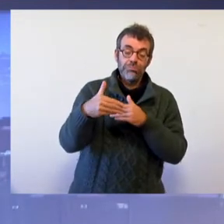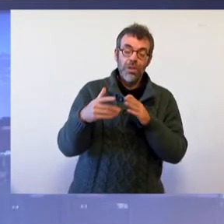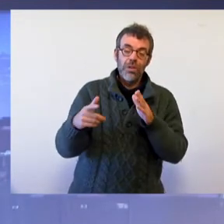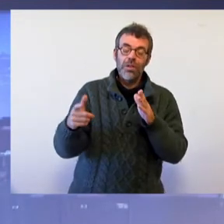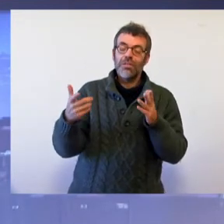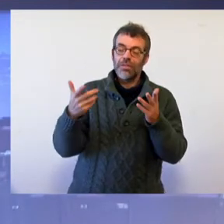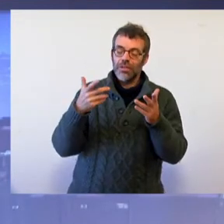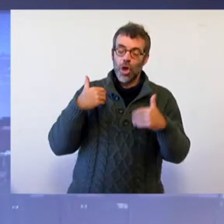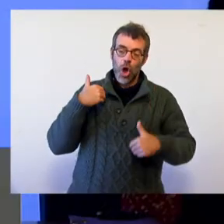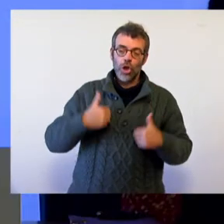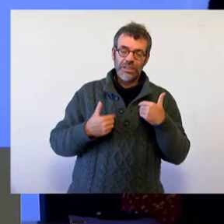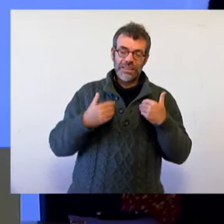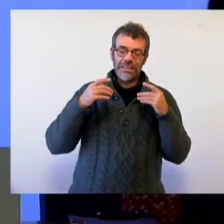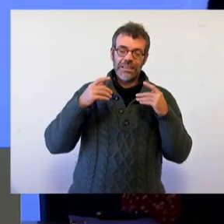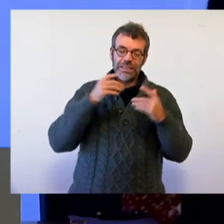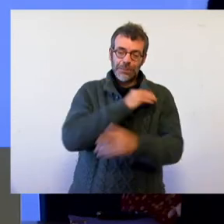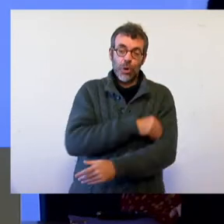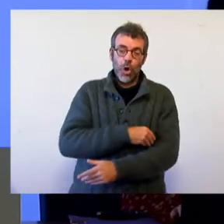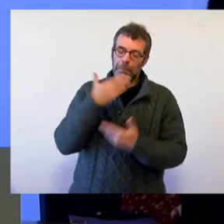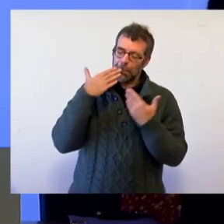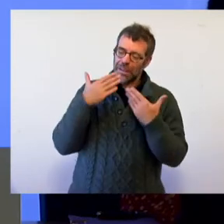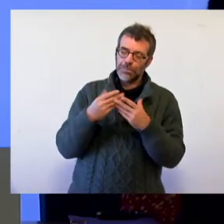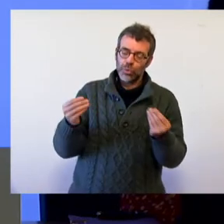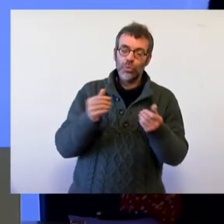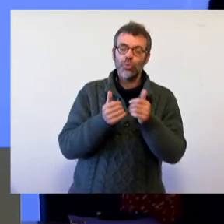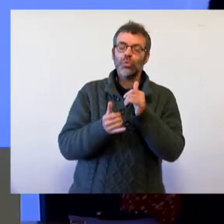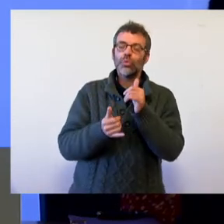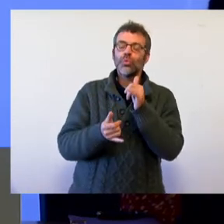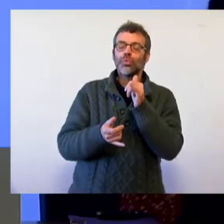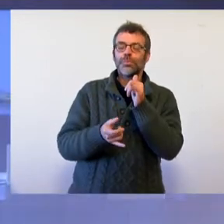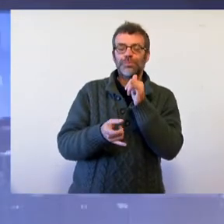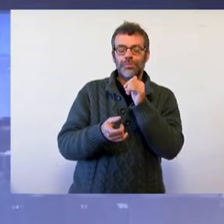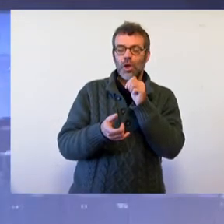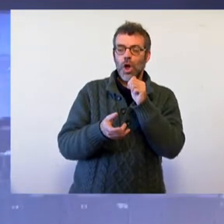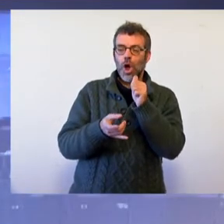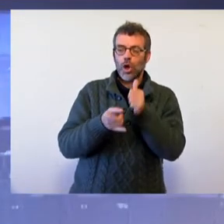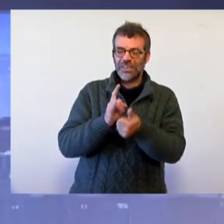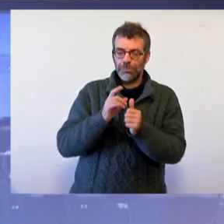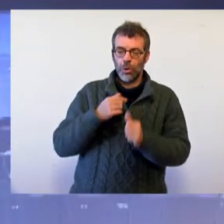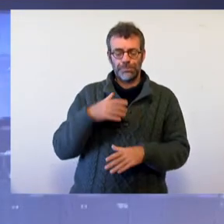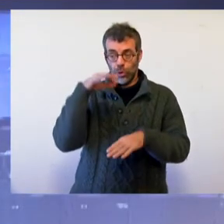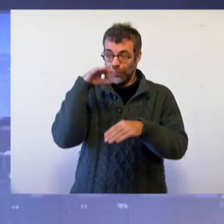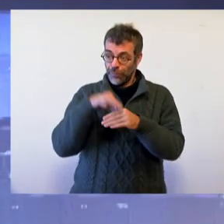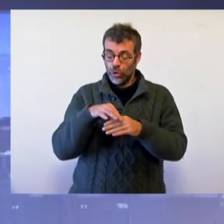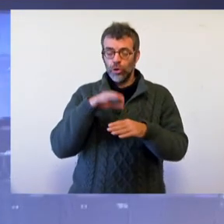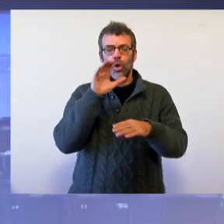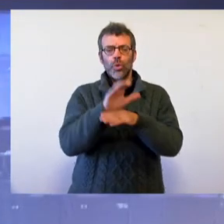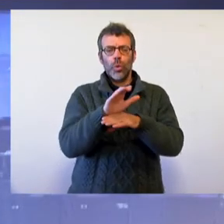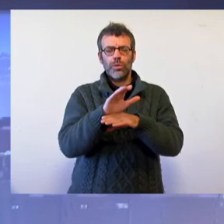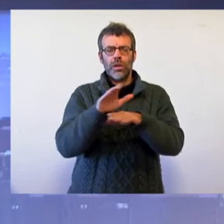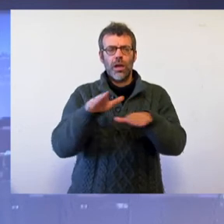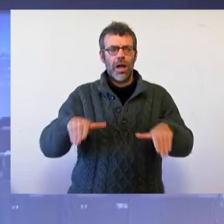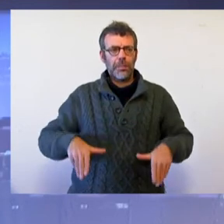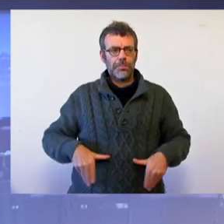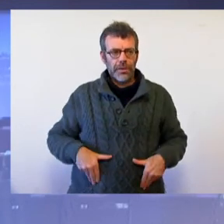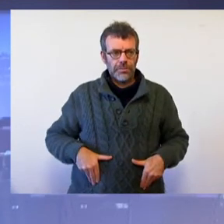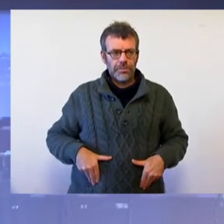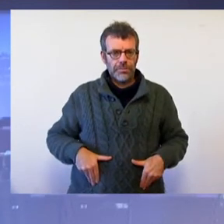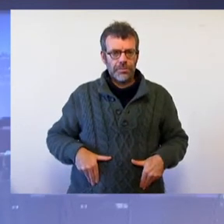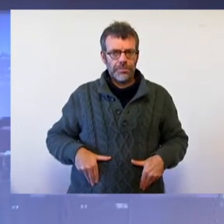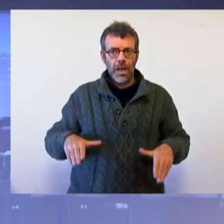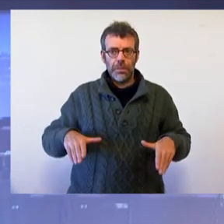déjà en contact. Mais merci beaucoup. Je mets aux voix. Qui est contre ? Qui s'abstient ? Vous abstenez ?